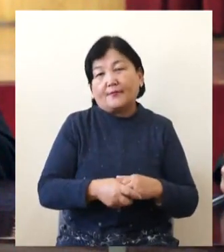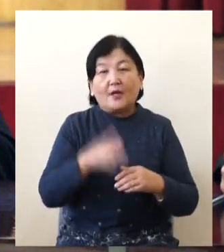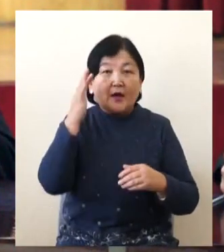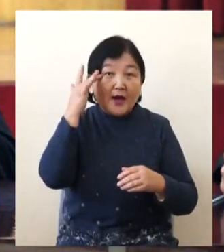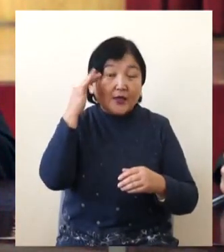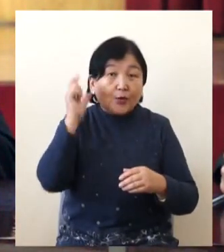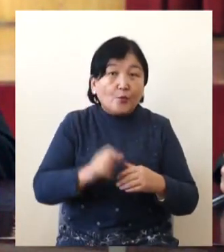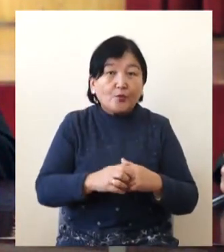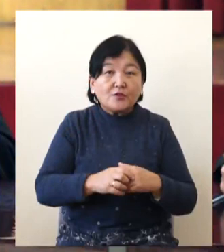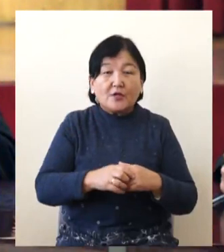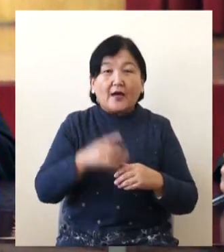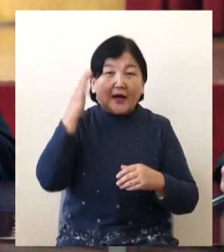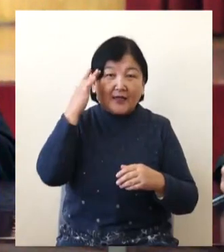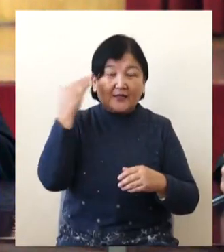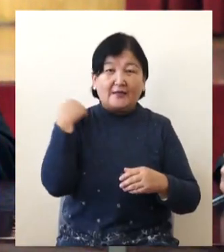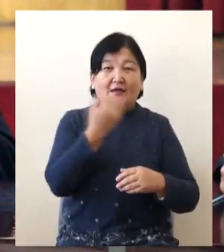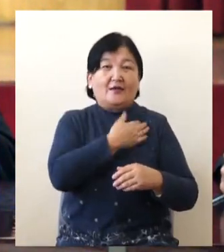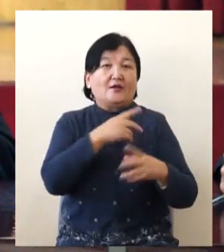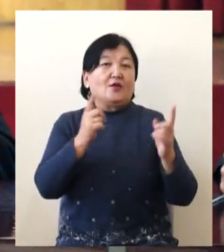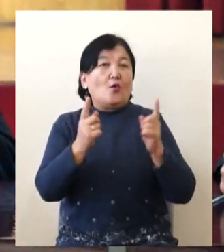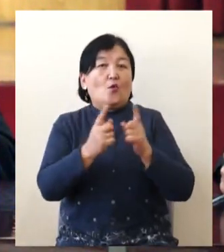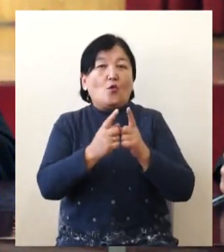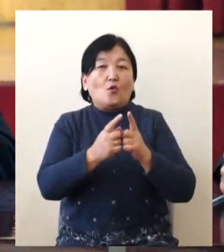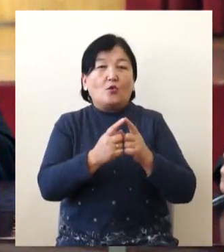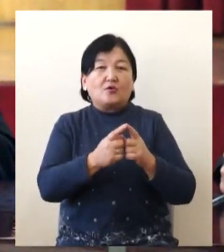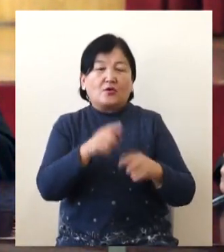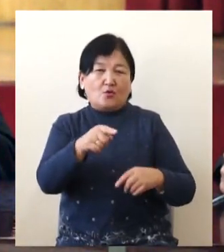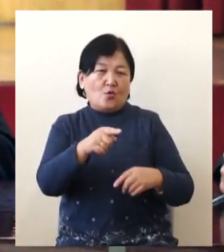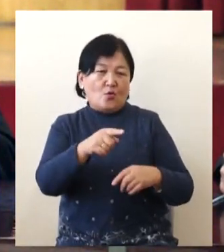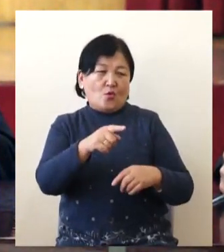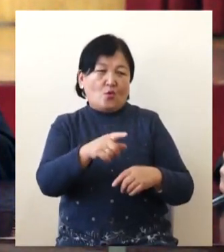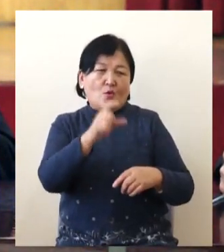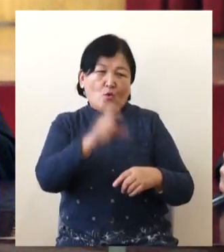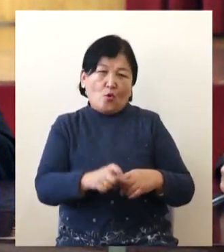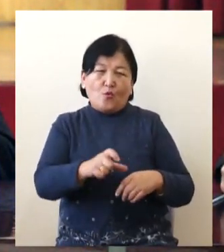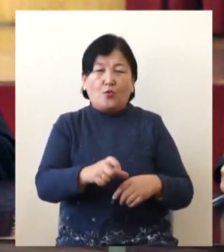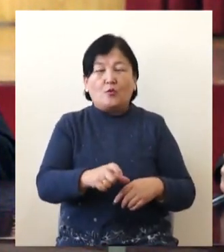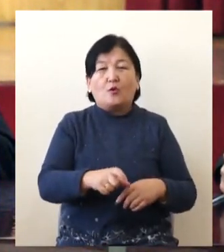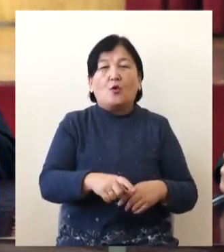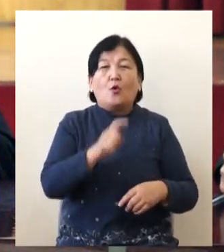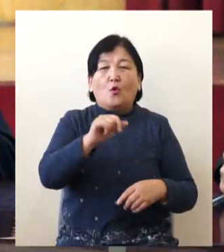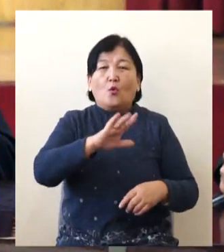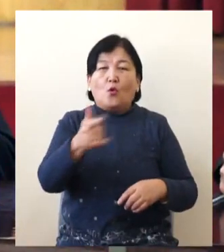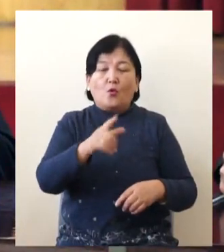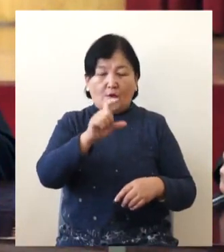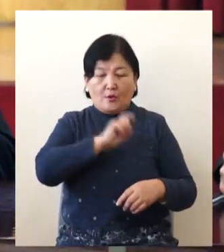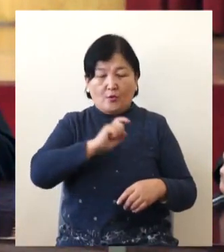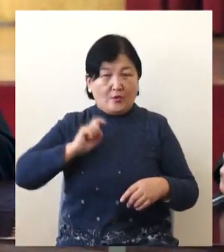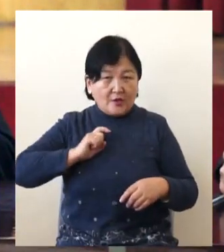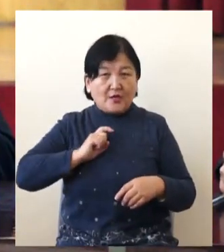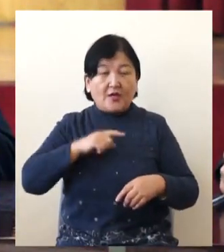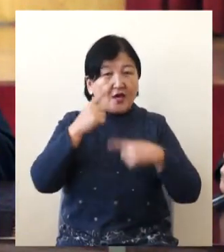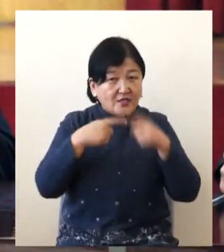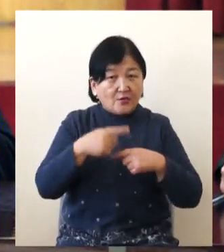Гадаадын хүмүүс Монголын дарга нартаа уулзаад энэ хүн одоо хувийн компанийнхаа өмнөөс ярьж гэнэ үү? Их хурлын гишүүний хувьд ярьж гэнэ үү?